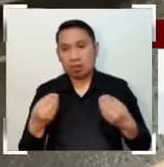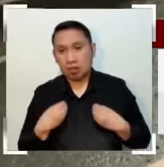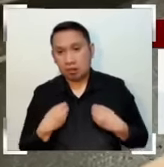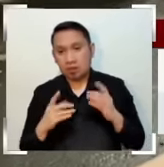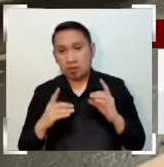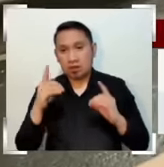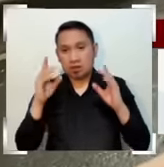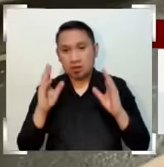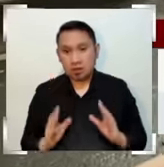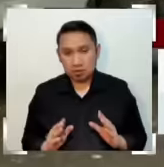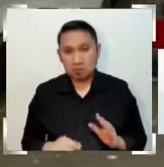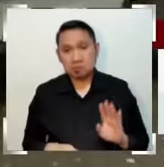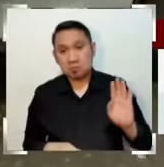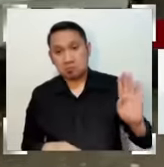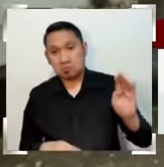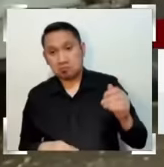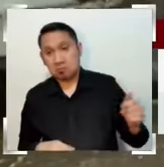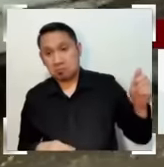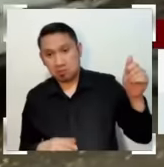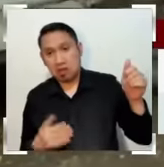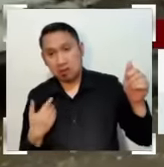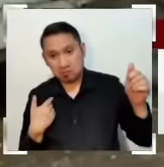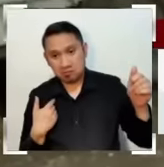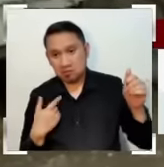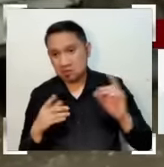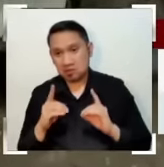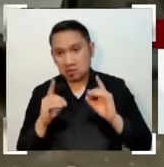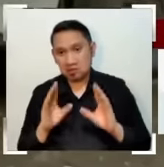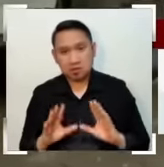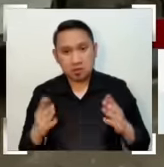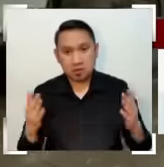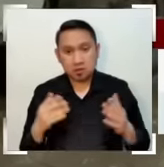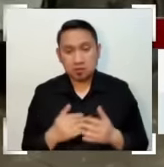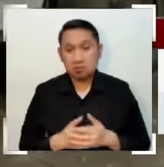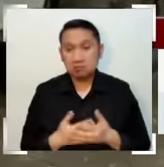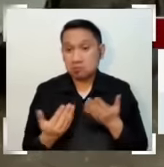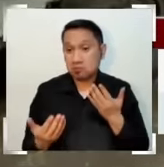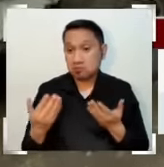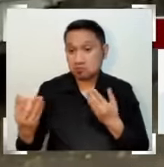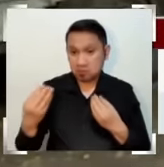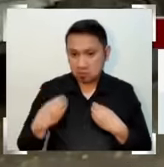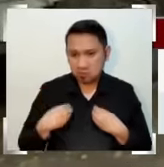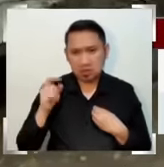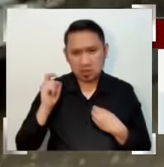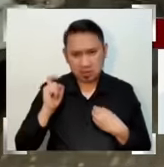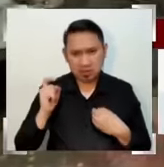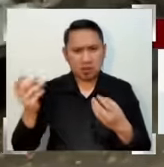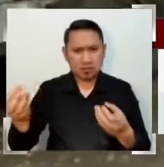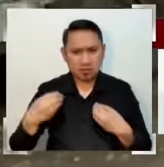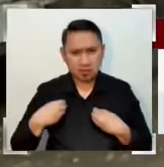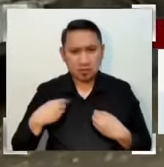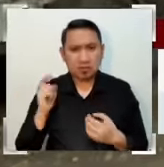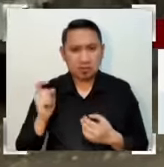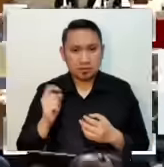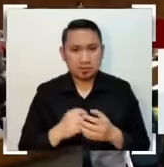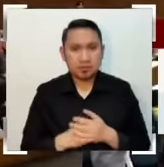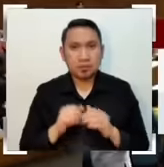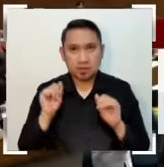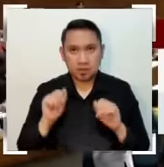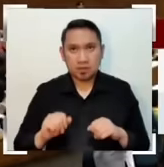Operator lang siguro. Kung talaga ibibigay nila, ibigay na para magamit na